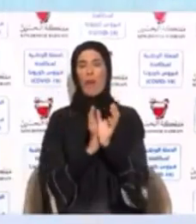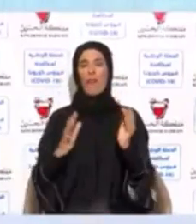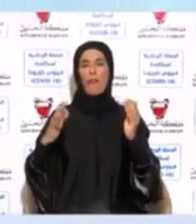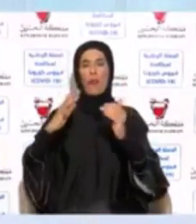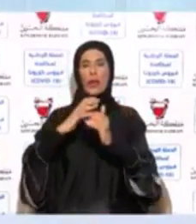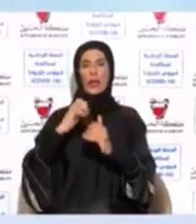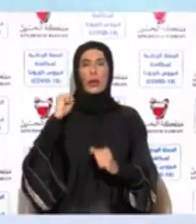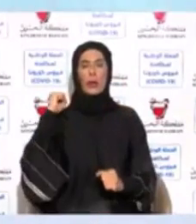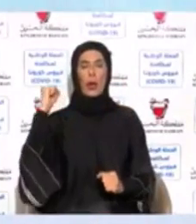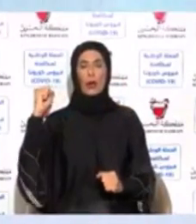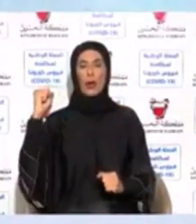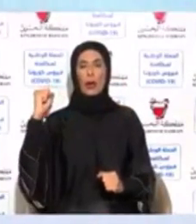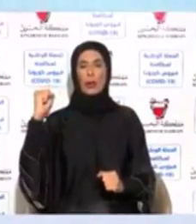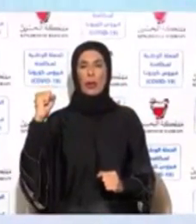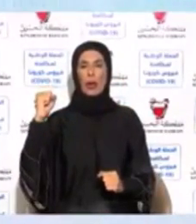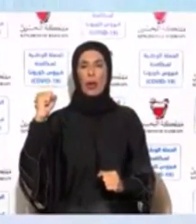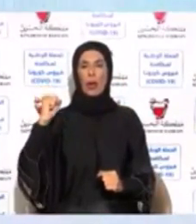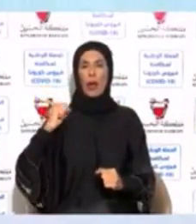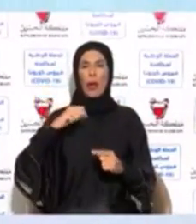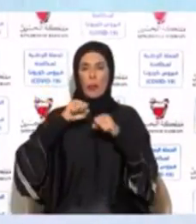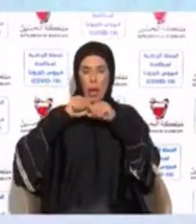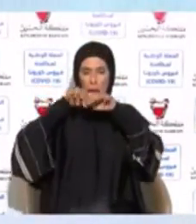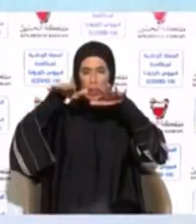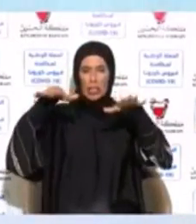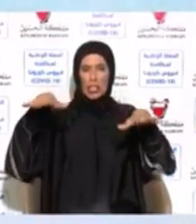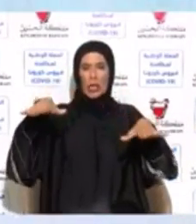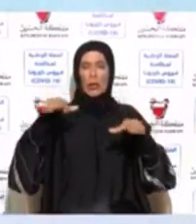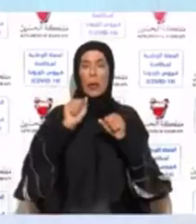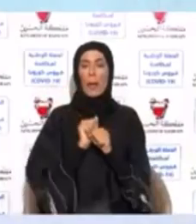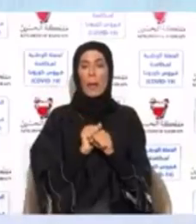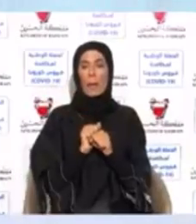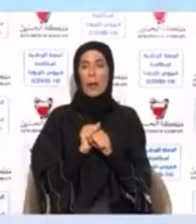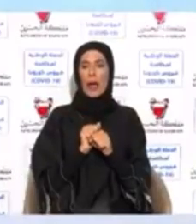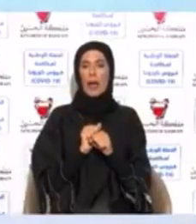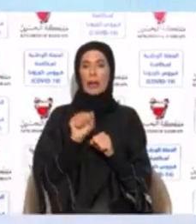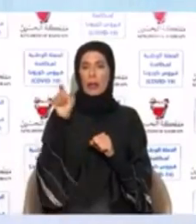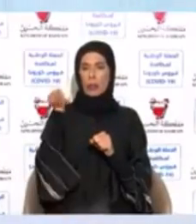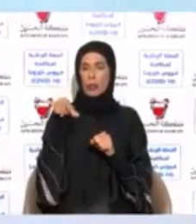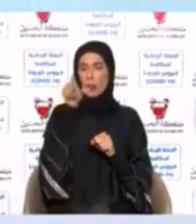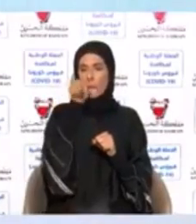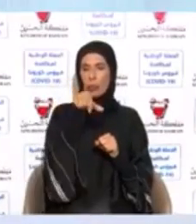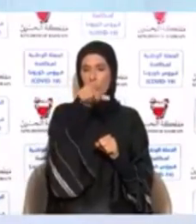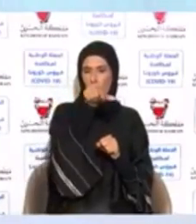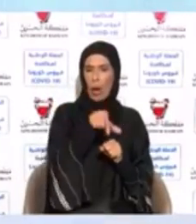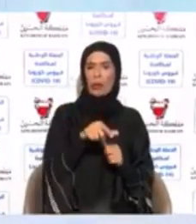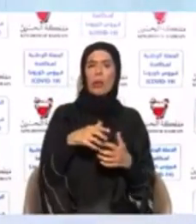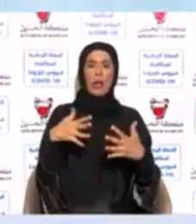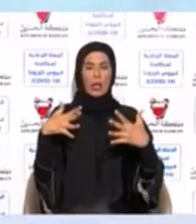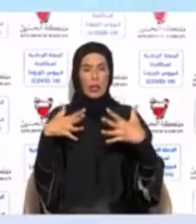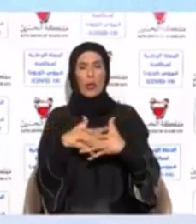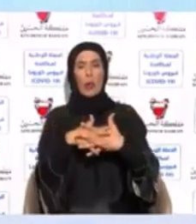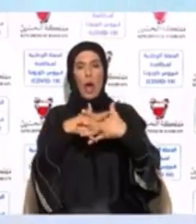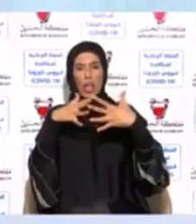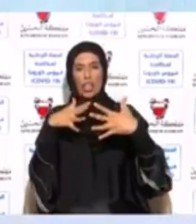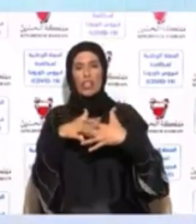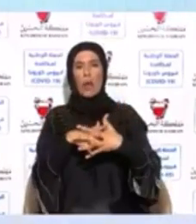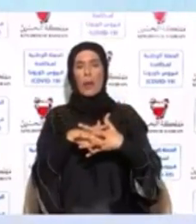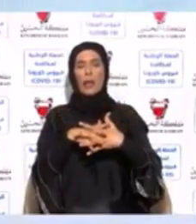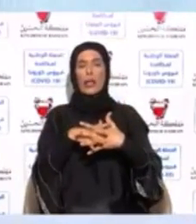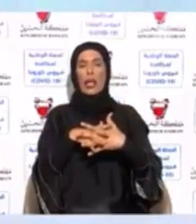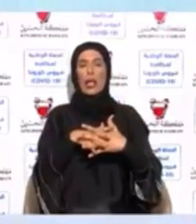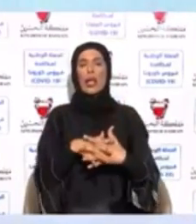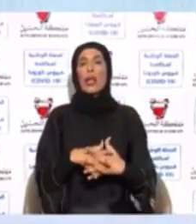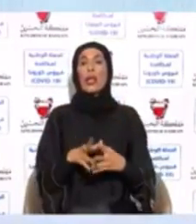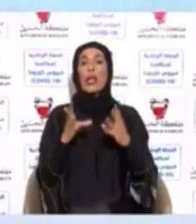الطبي وحسب التحاليلات للانتشار الوبائي، أغلب هذه الحالات كانت ترجع إلى التجمعات اللي صارت من